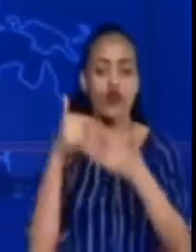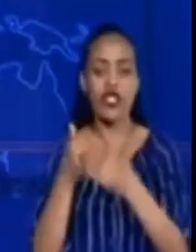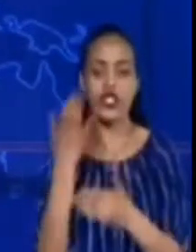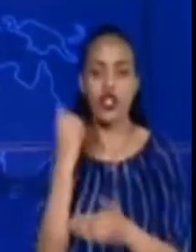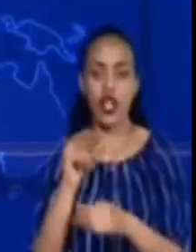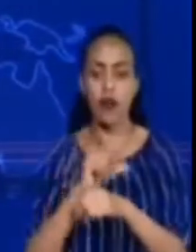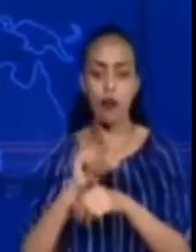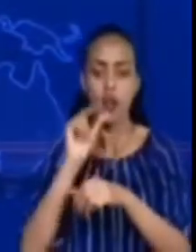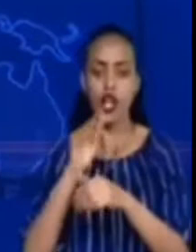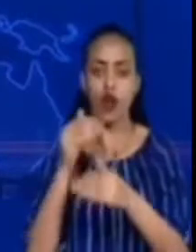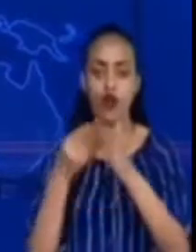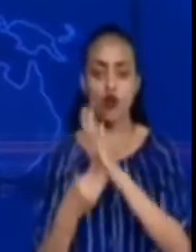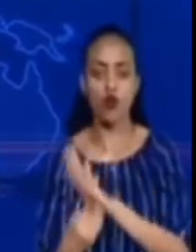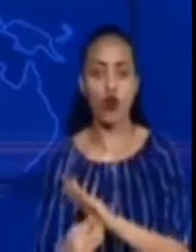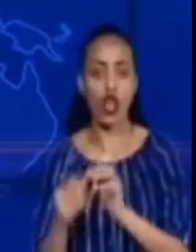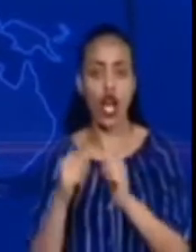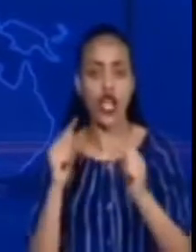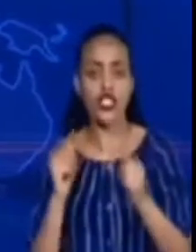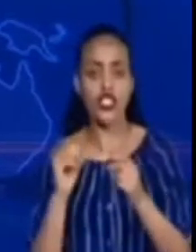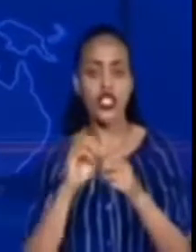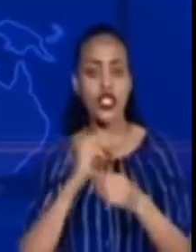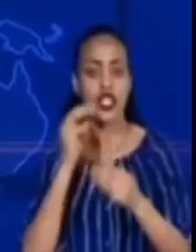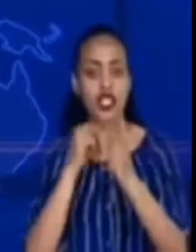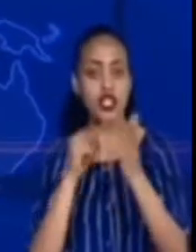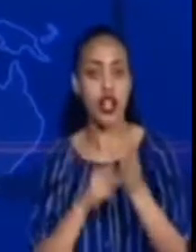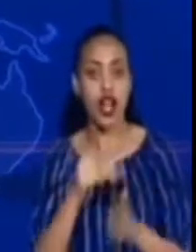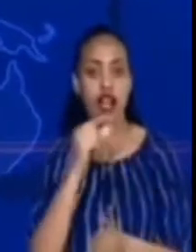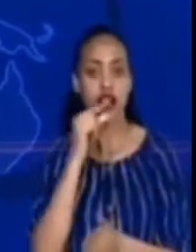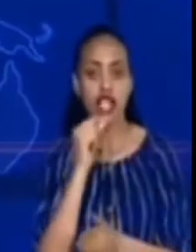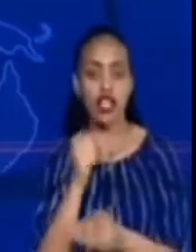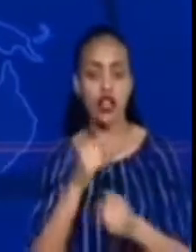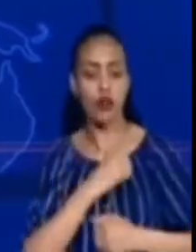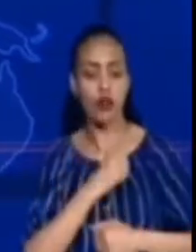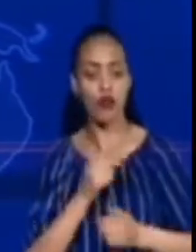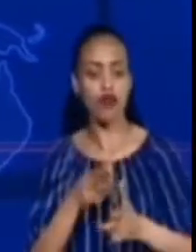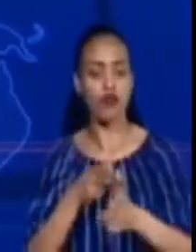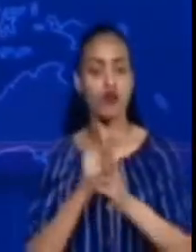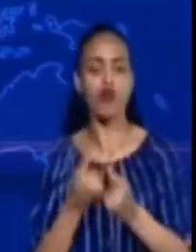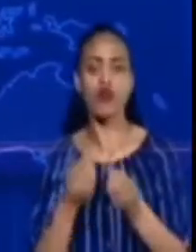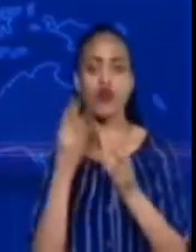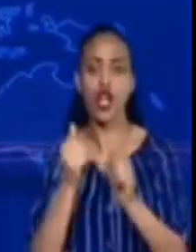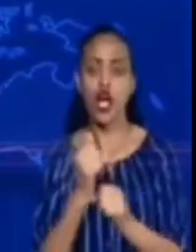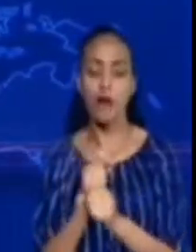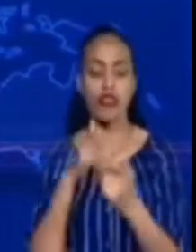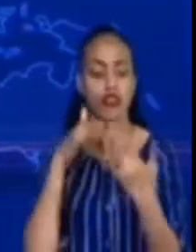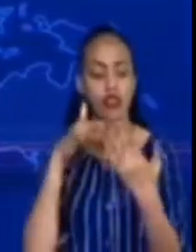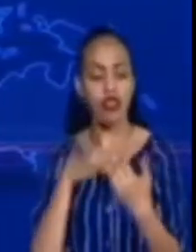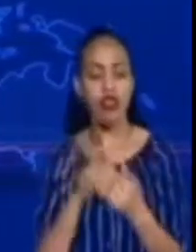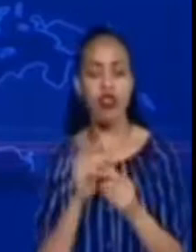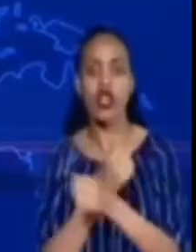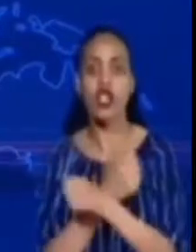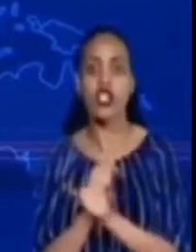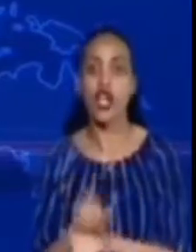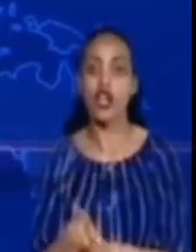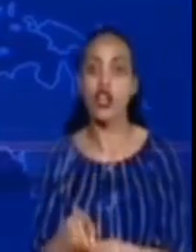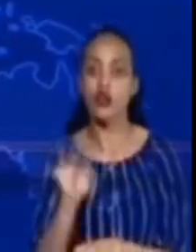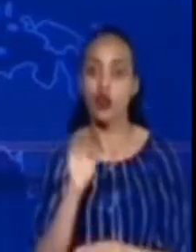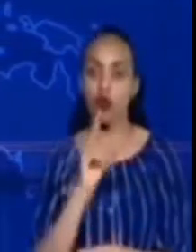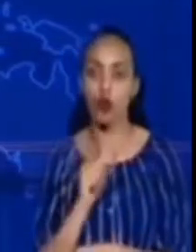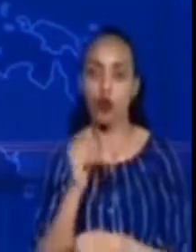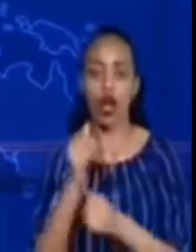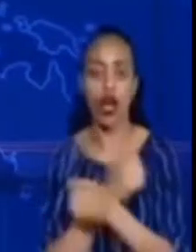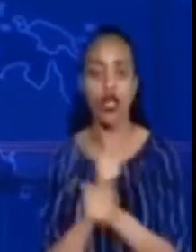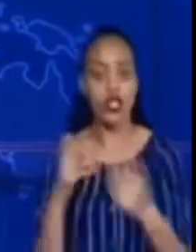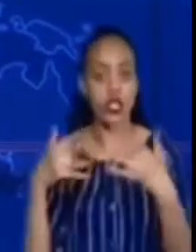ይያሉ የውሸት ታሪክ የውሸት ትርክ የማናቆን የአክሱም መንግስት ባልተመሰረተበት ወቅት